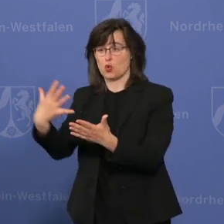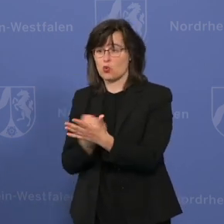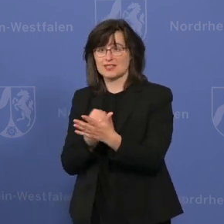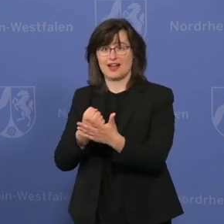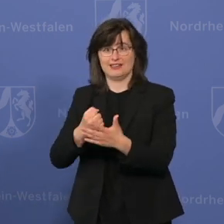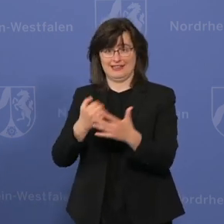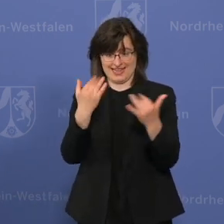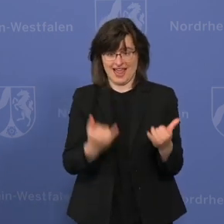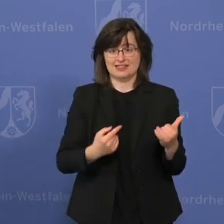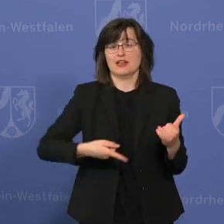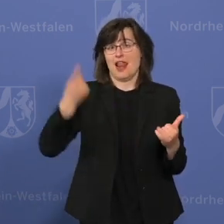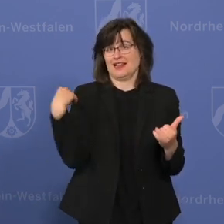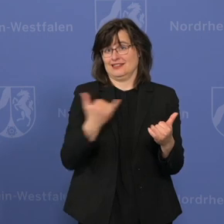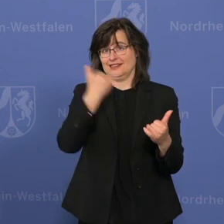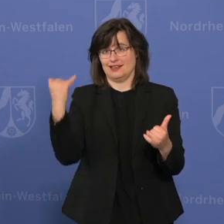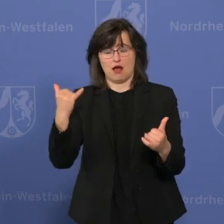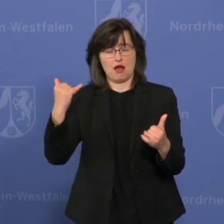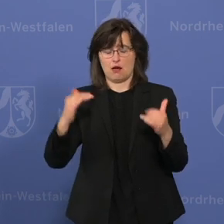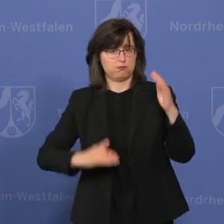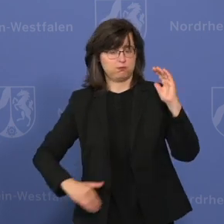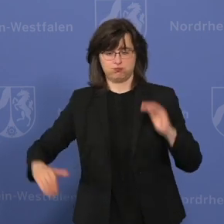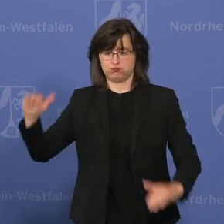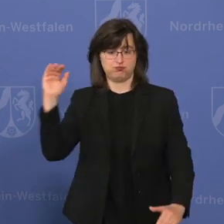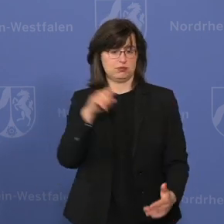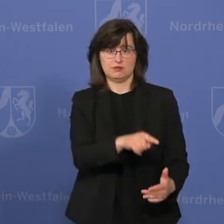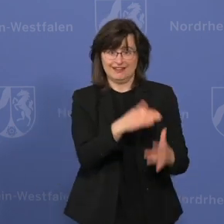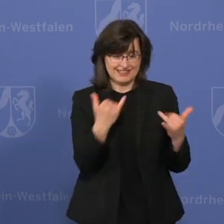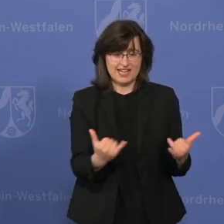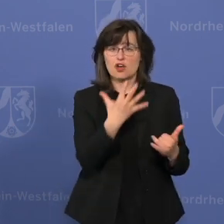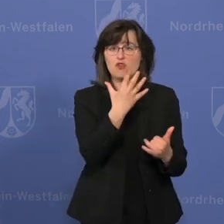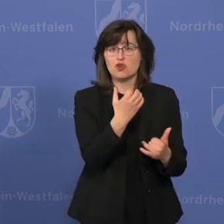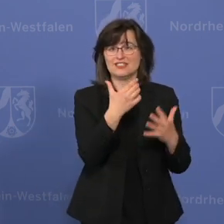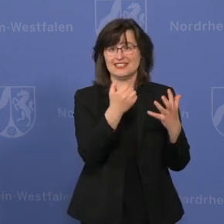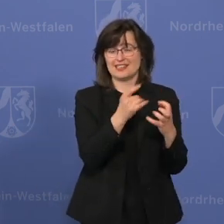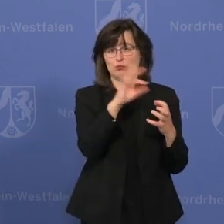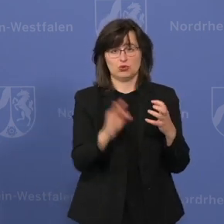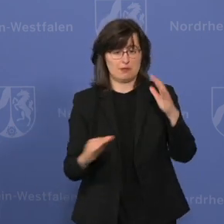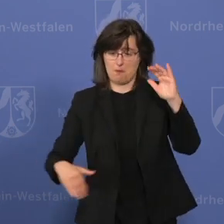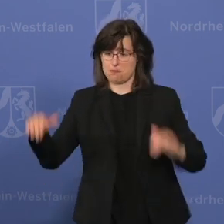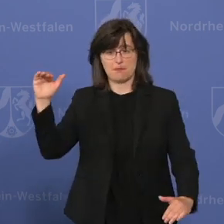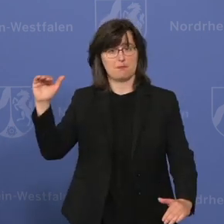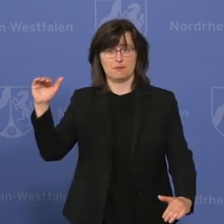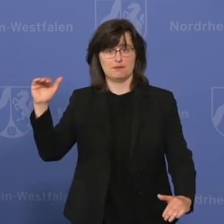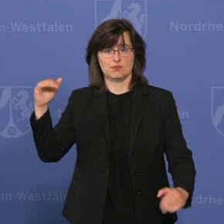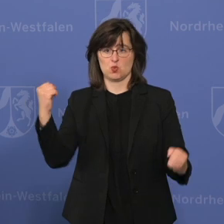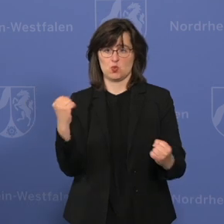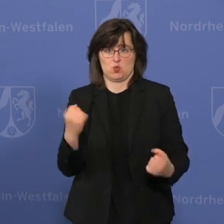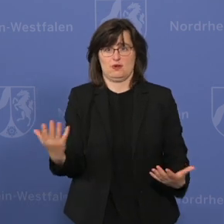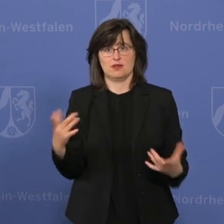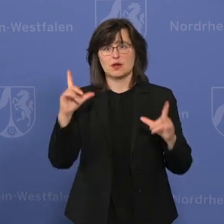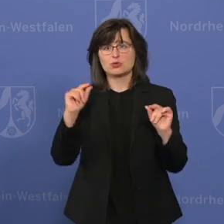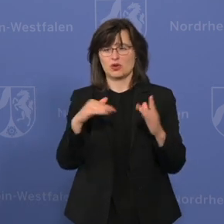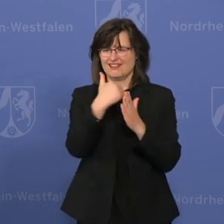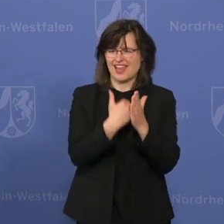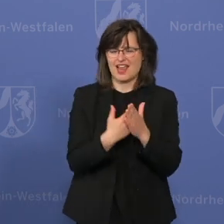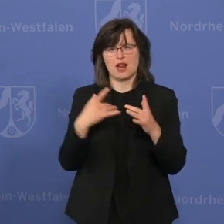in Normalzeiten, 50-60% niedriger. Also wir müssen sehen, dass das schon noch Regelungen sind, die eben diese